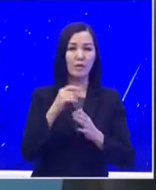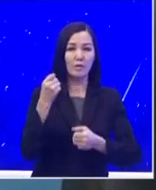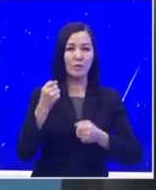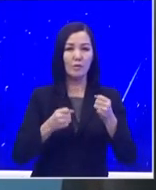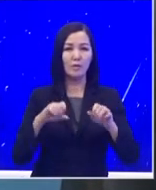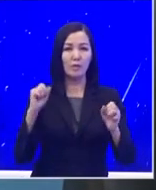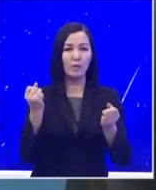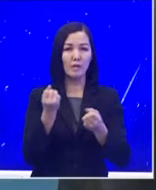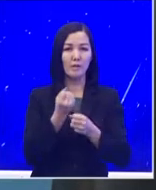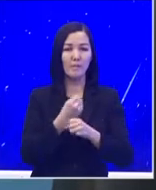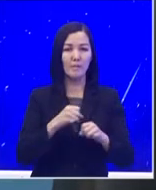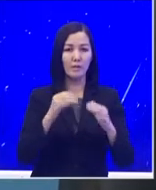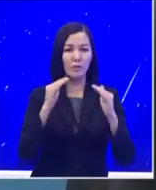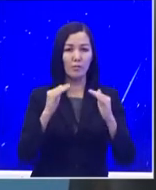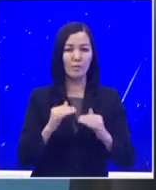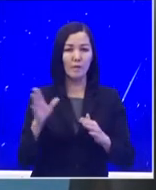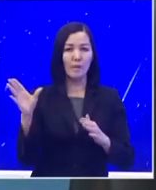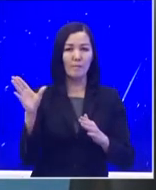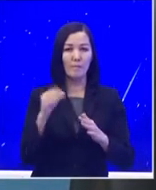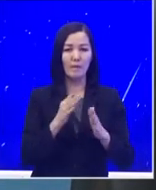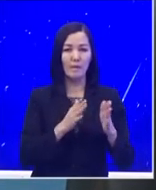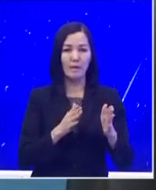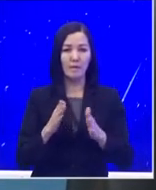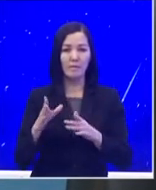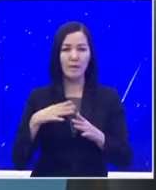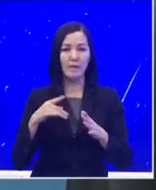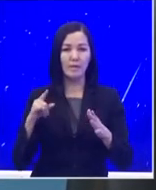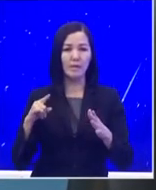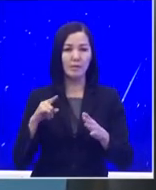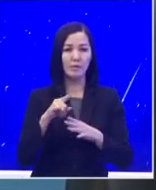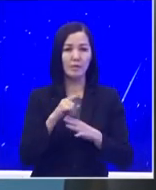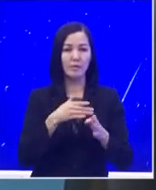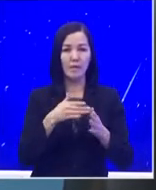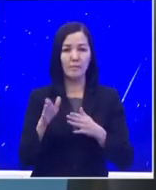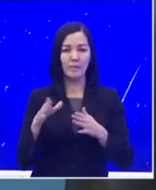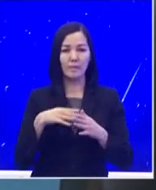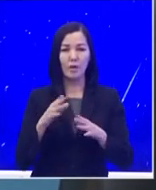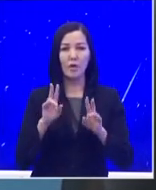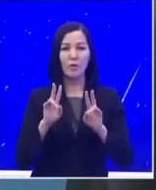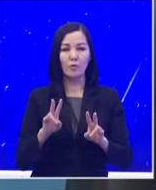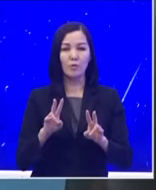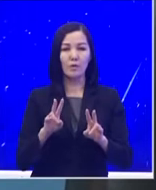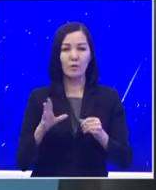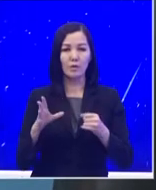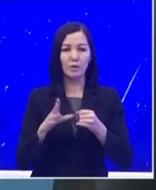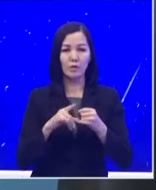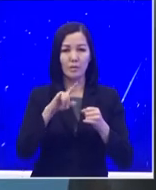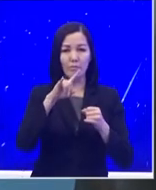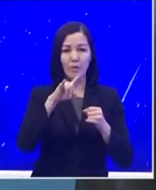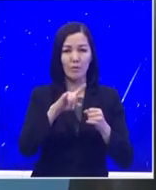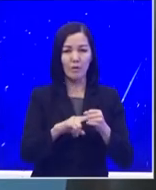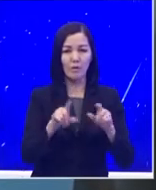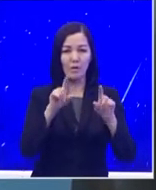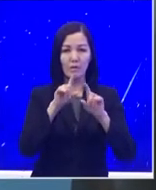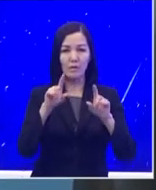жылдамдықты азайтқан, сөйтіп барлығын қалпына келтірген, шассе де алынып тасталған. Бірақ ұшақ жер бауырлай келе нысанға